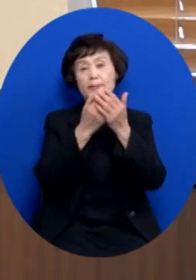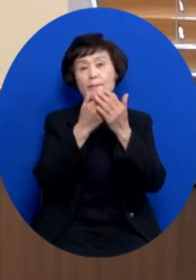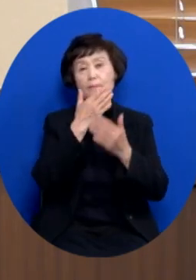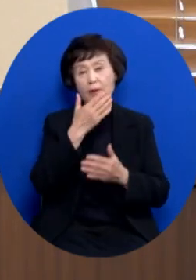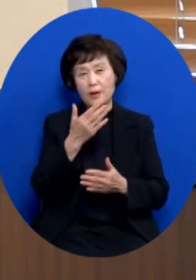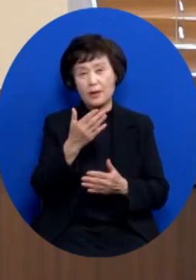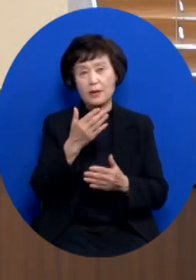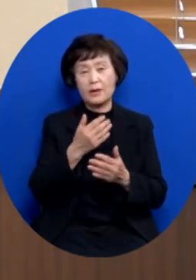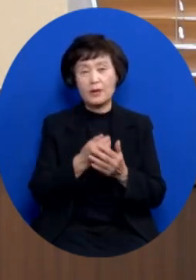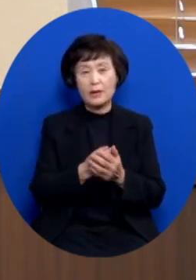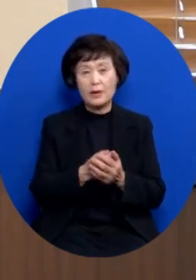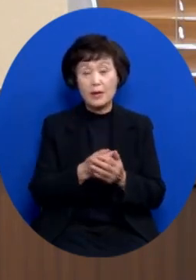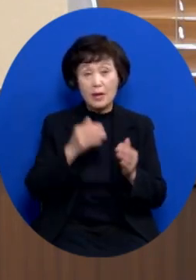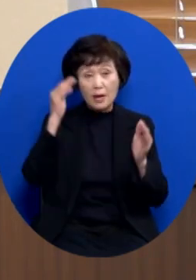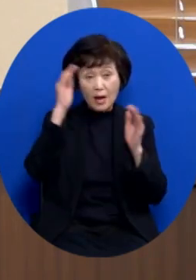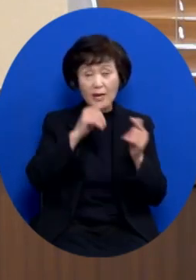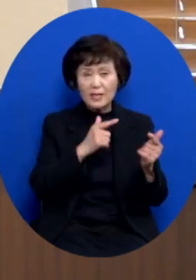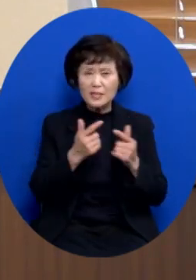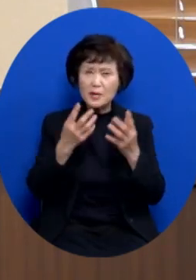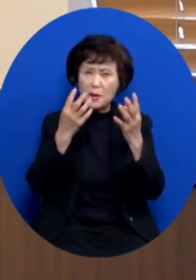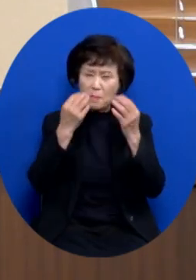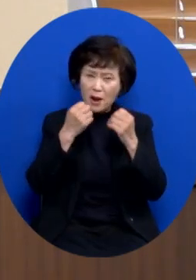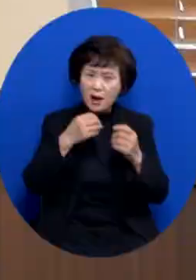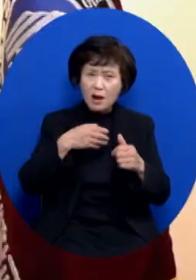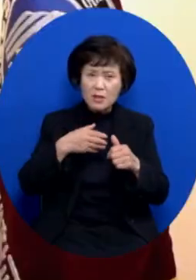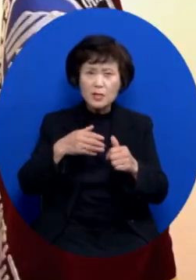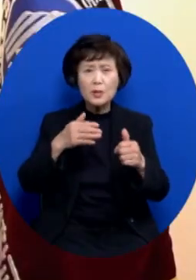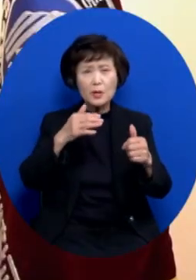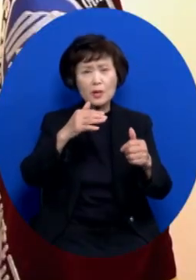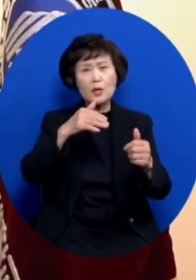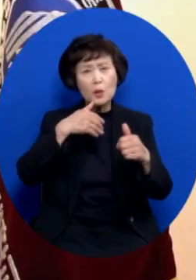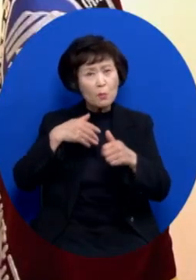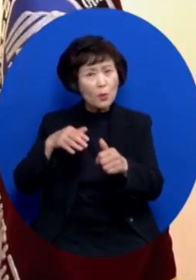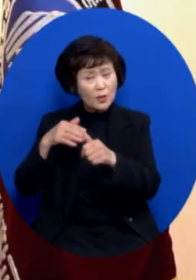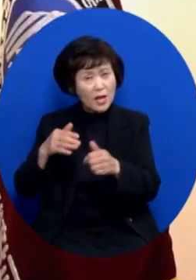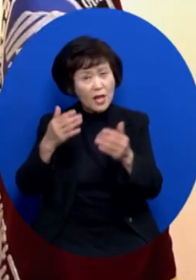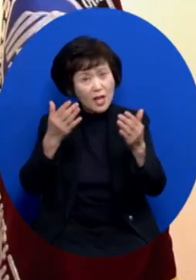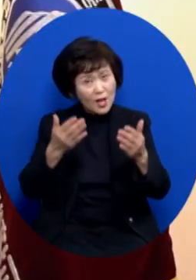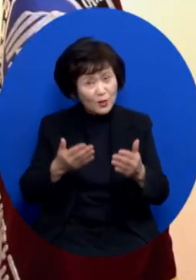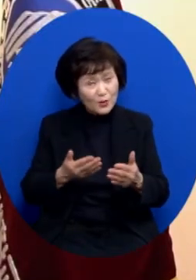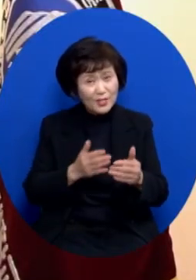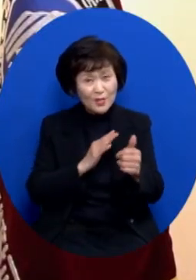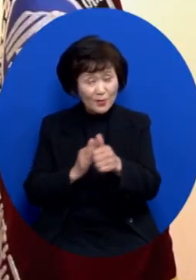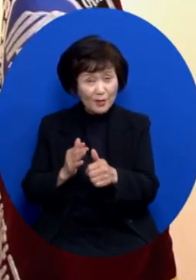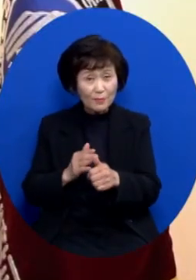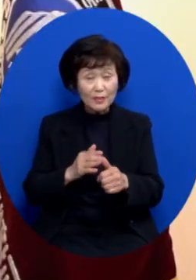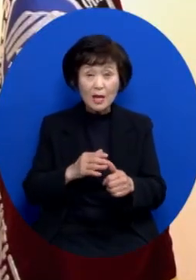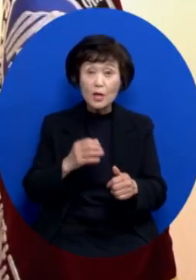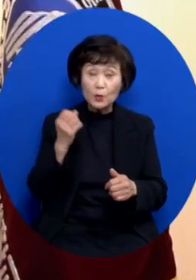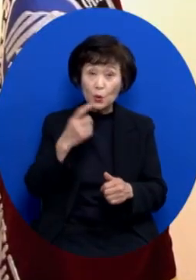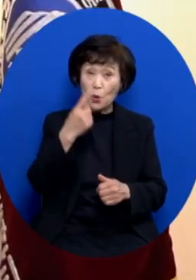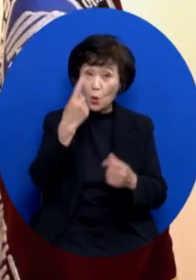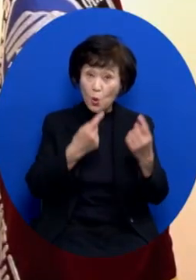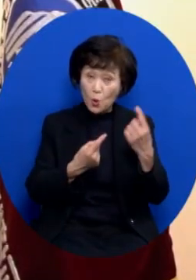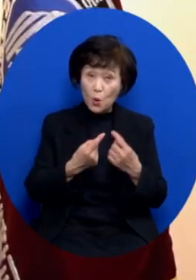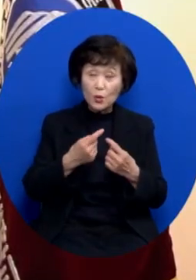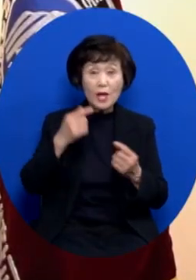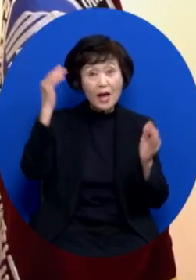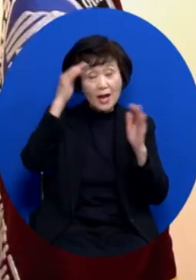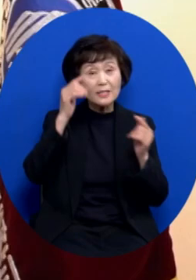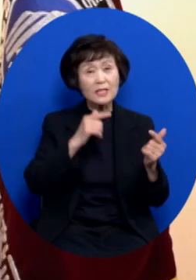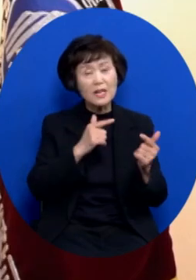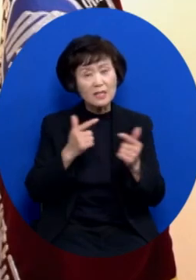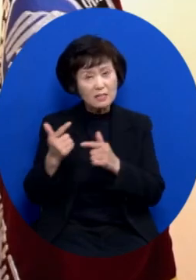거니까 학생들 많이 보내주시고. 그리고 보내주신 학생은 최소한도 보낸